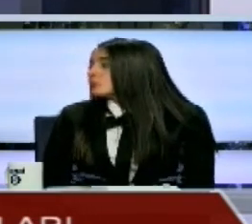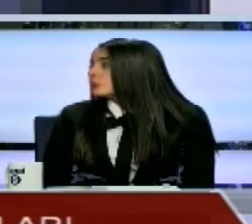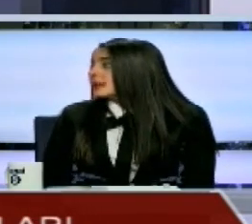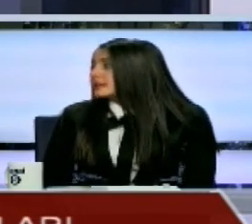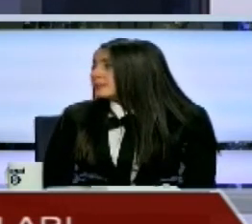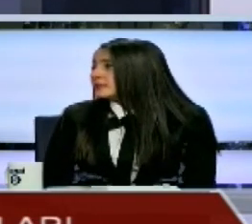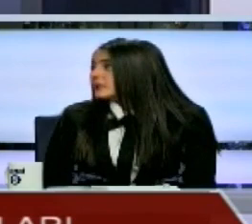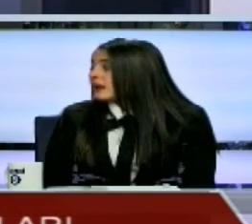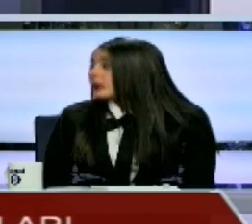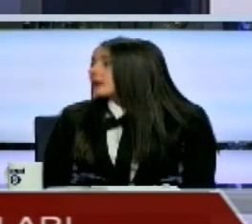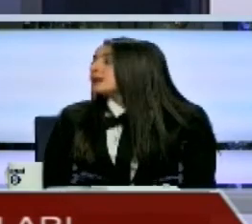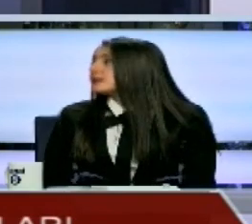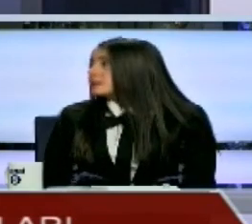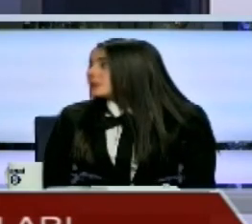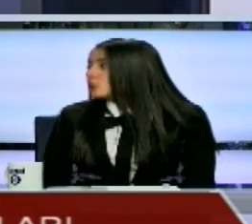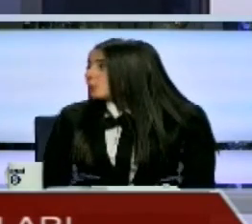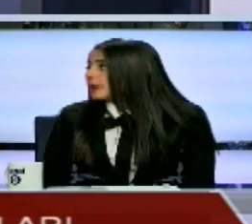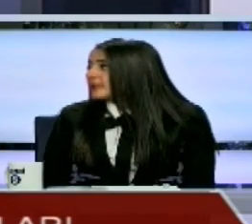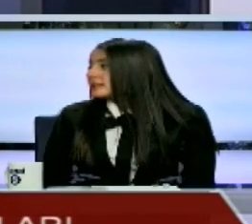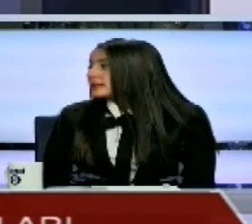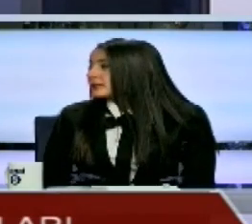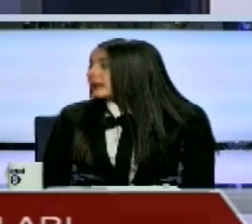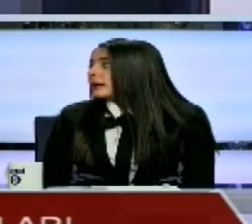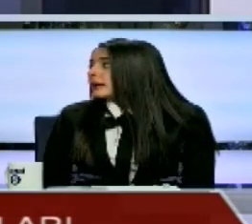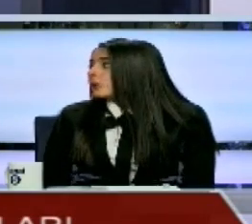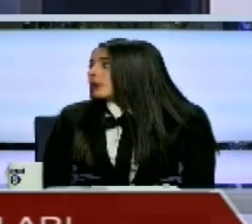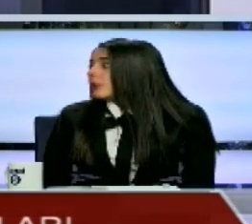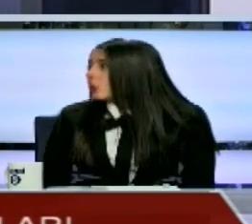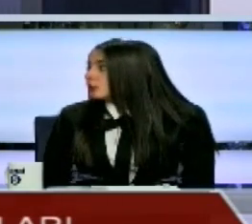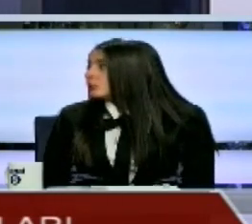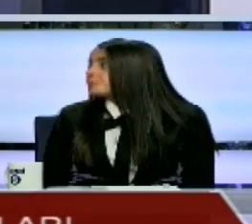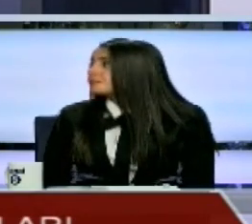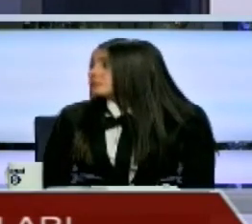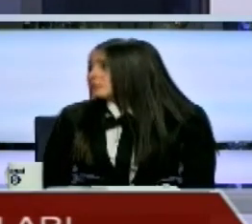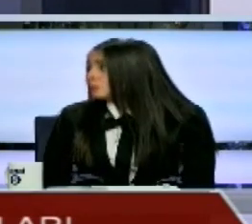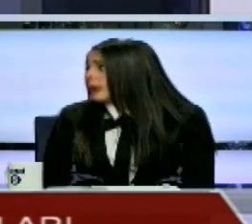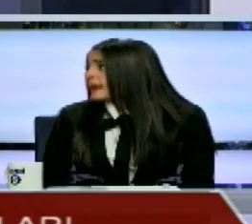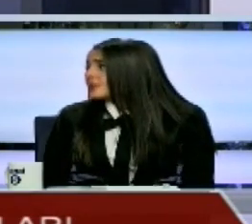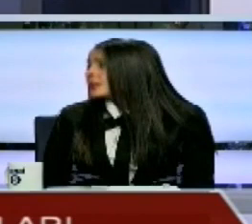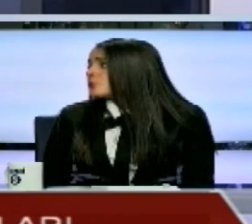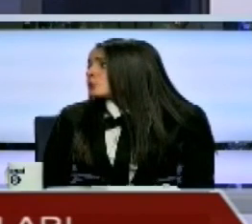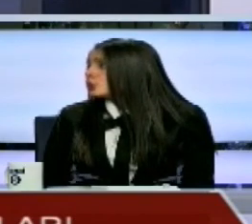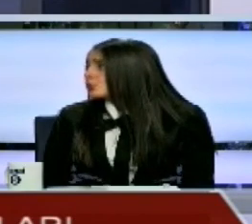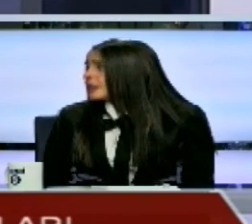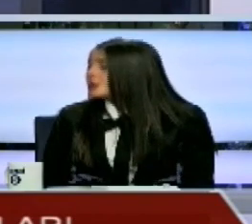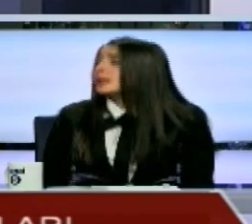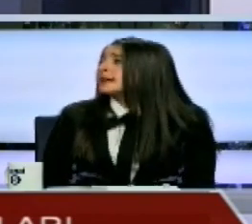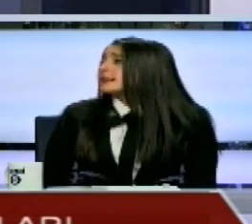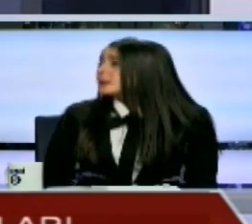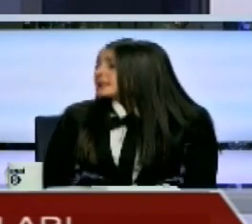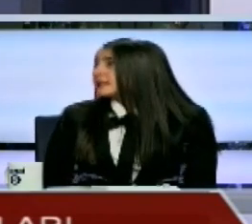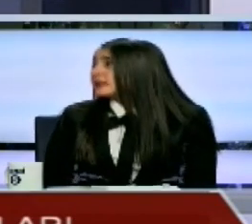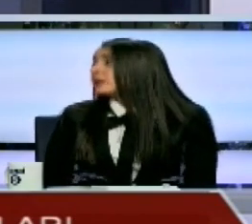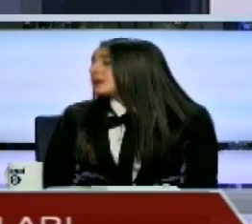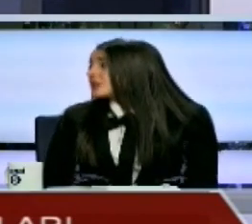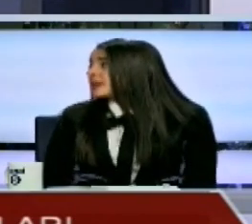bunu bünyesinde barındırarak tabii ki çok büyük eksikliklere ön ayak oldu. Bunlar gerçekten çok gurur verici. Tabii